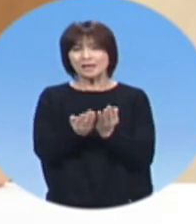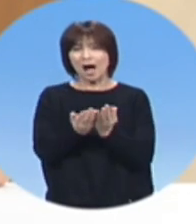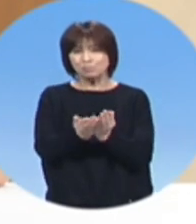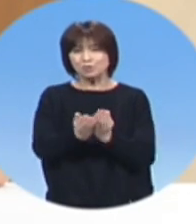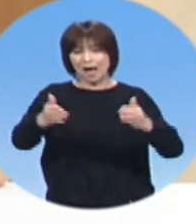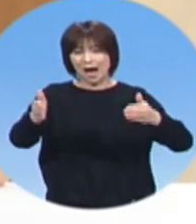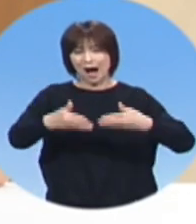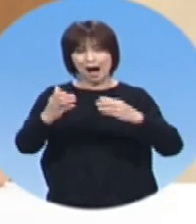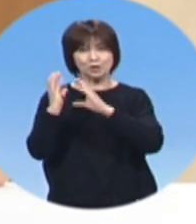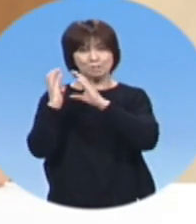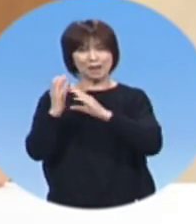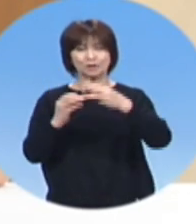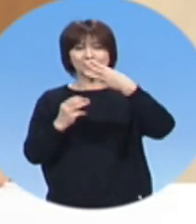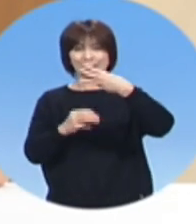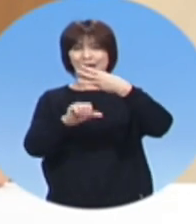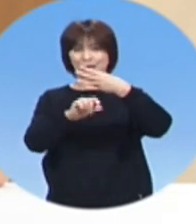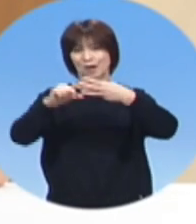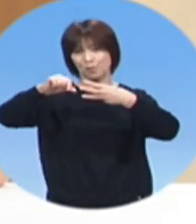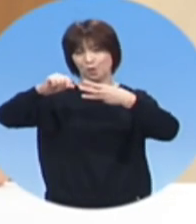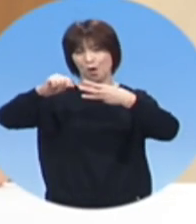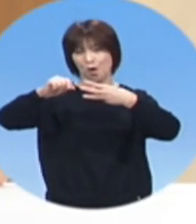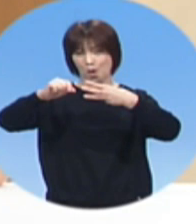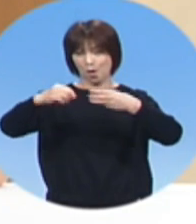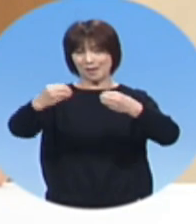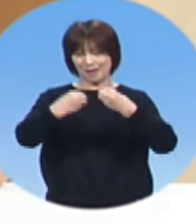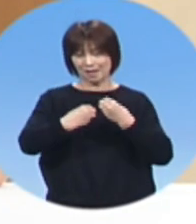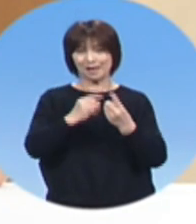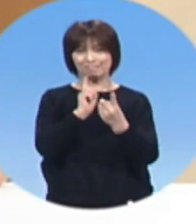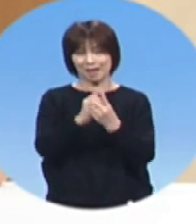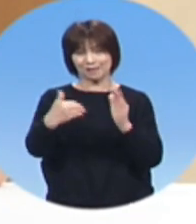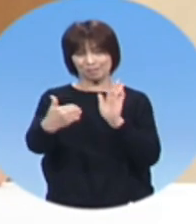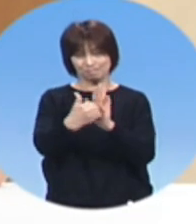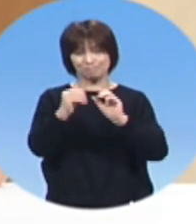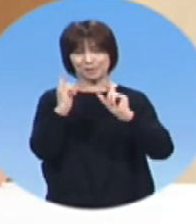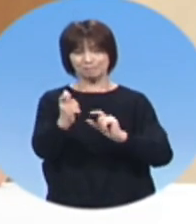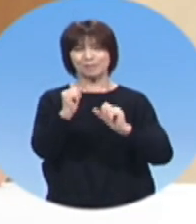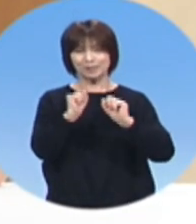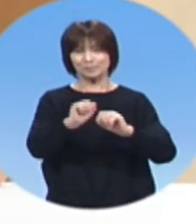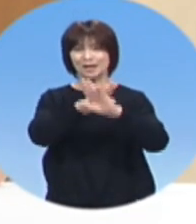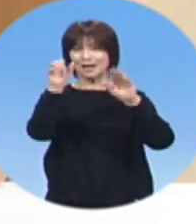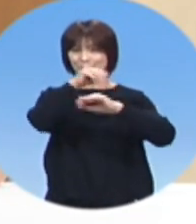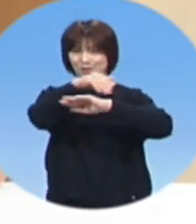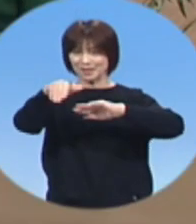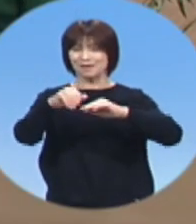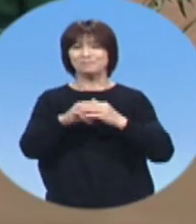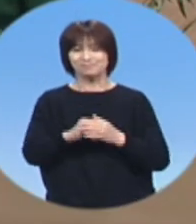ントで、3月5日土曜日に感染対策をしっかり行った上で開催予定だということです